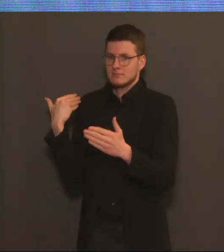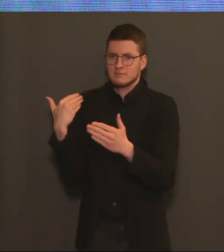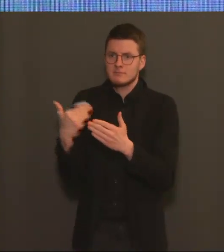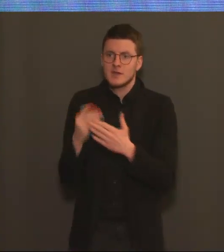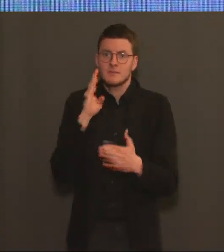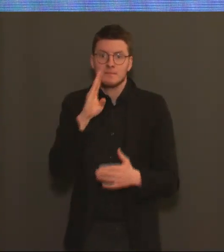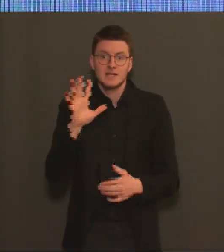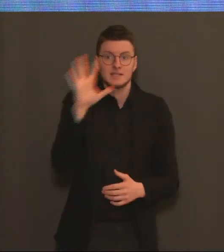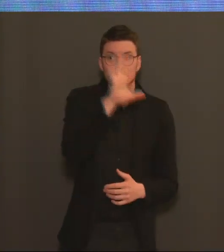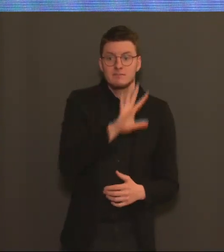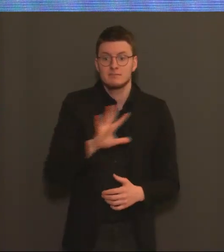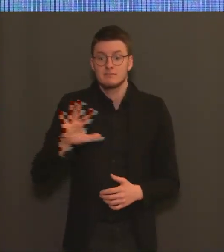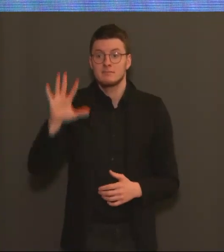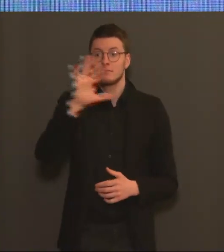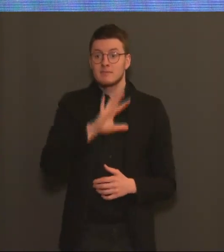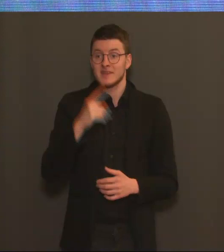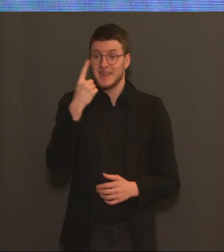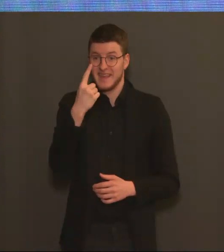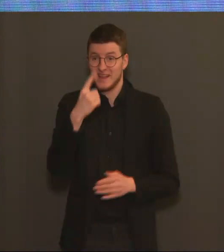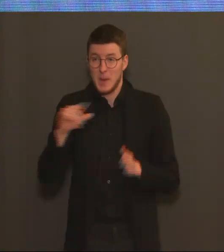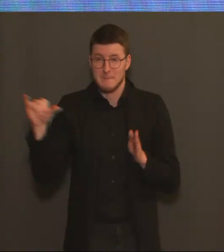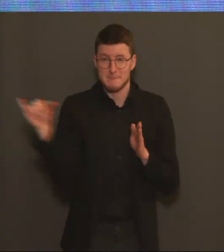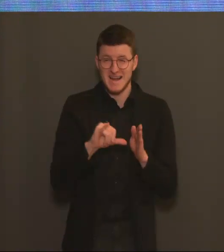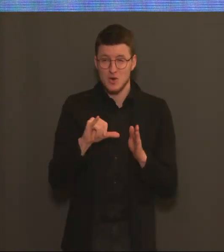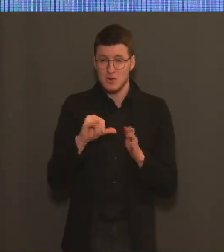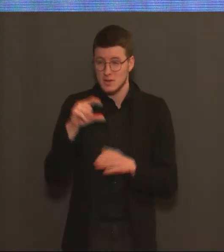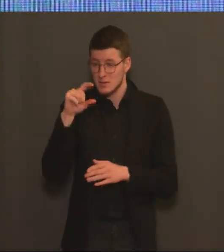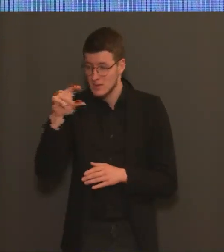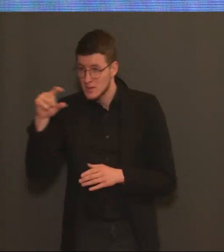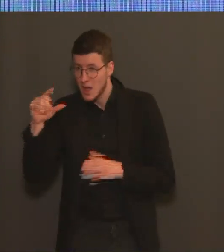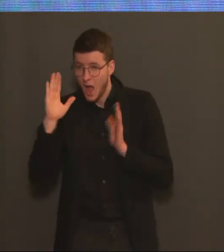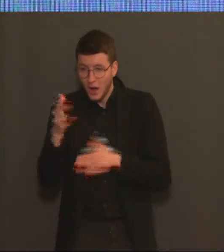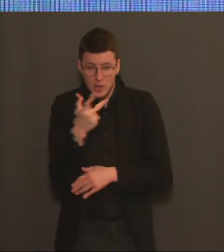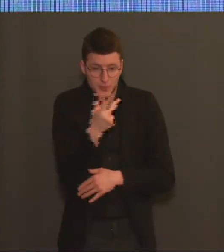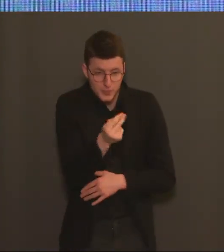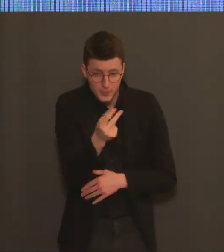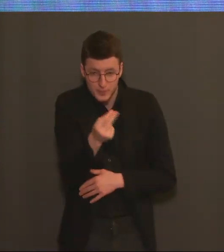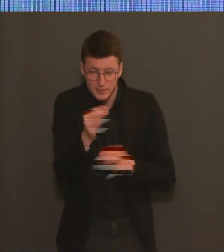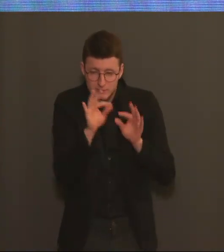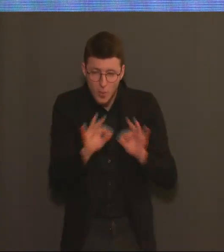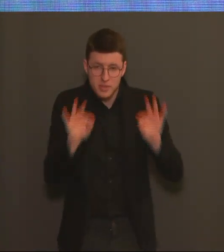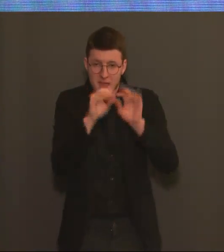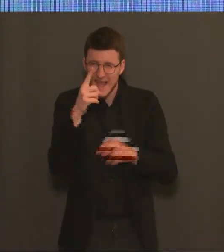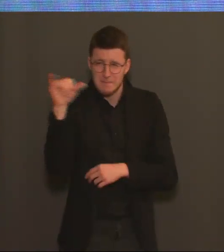1 miljoen vaccins toegediend. Tot nu toe werden bijna